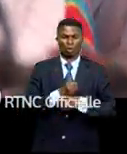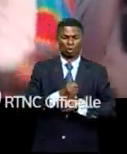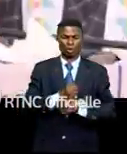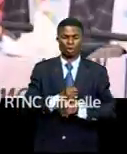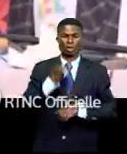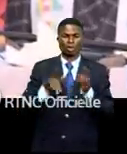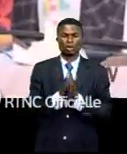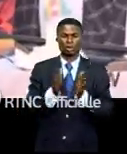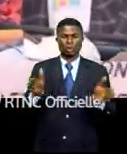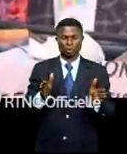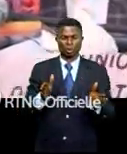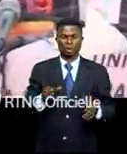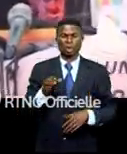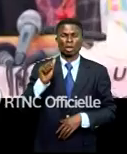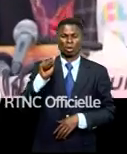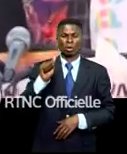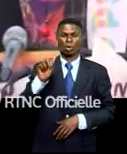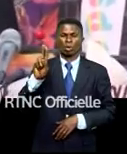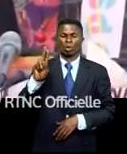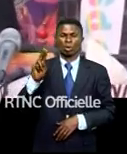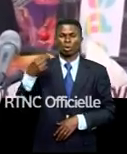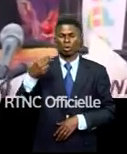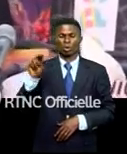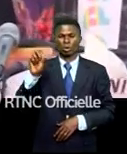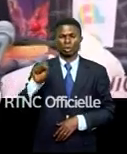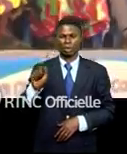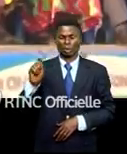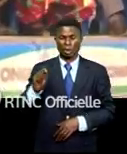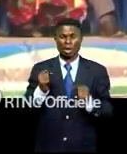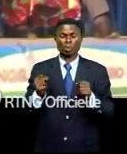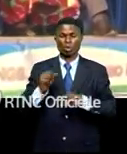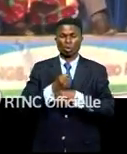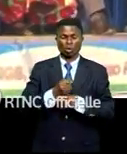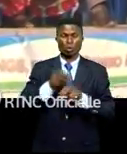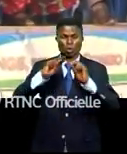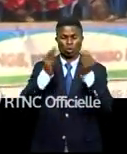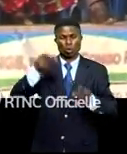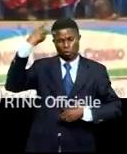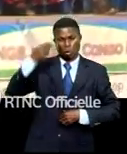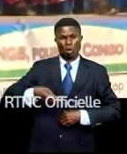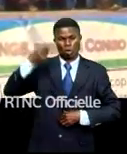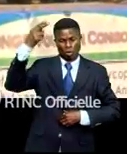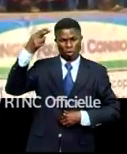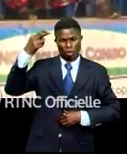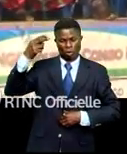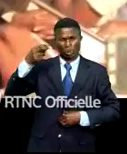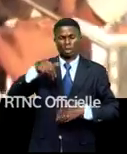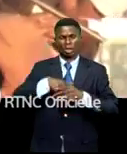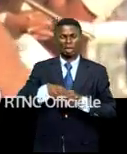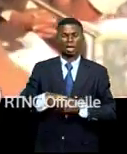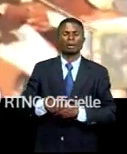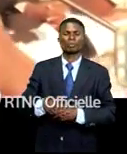de l'UDPS, Augustin Kabuya, a le pouvoir d'engager ses grands partis des masses dans cette entité